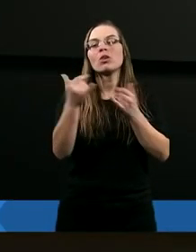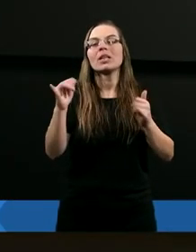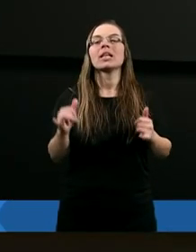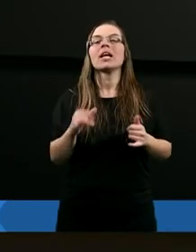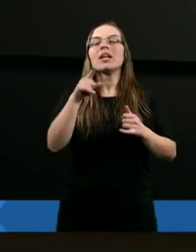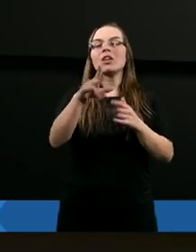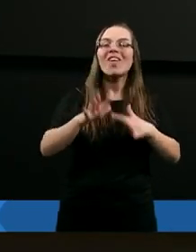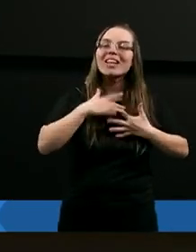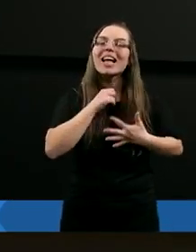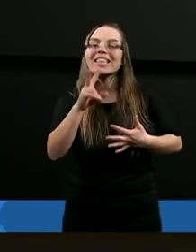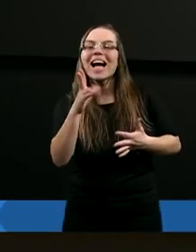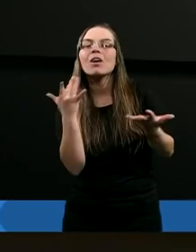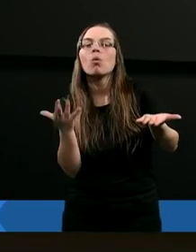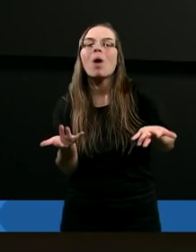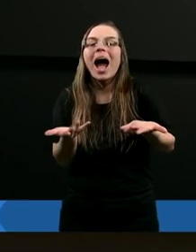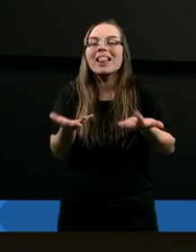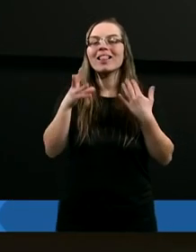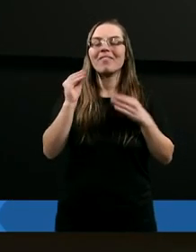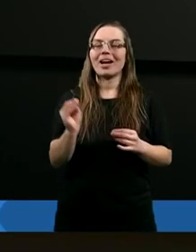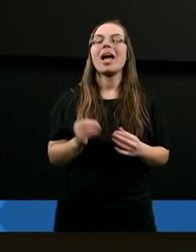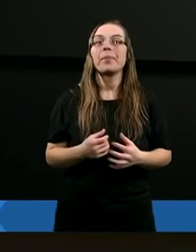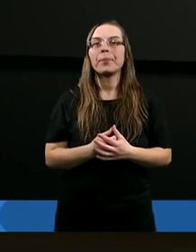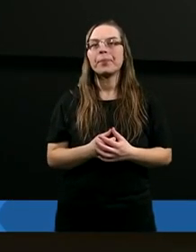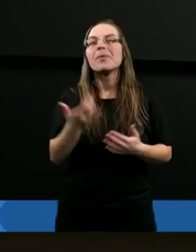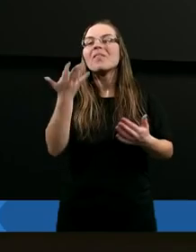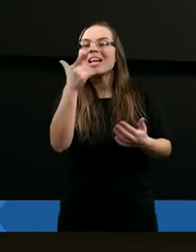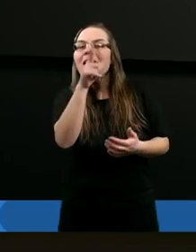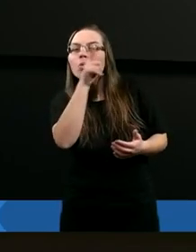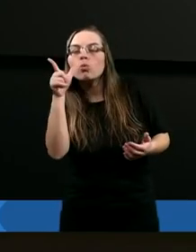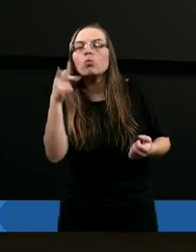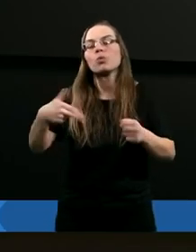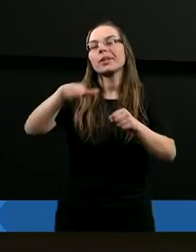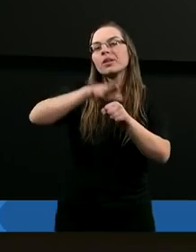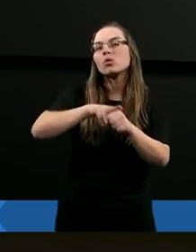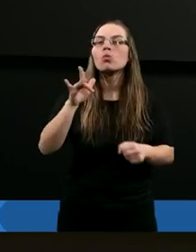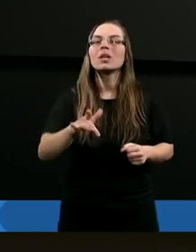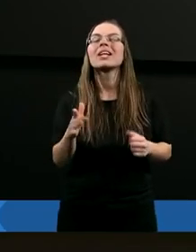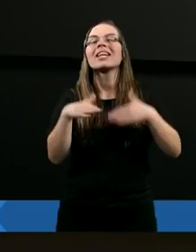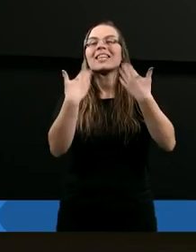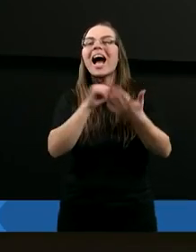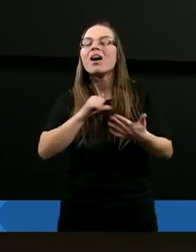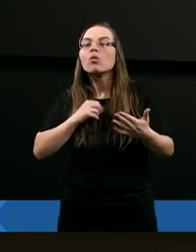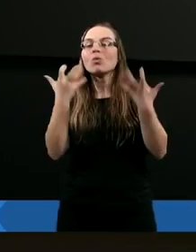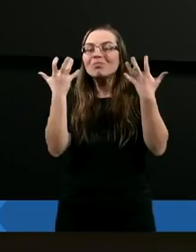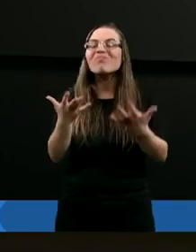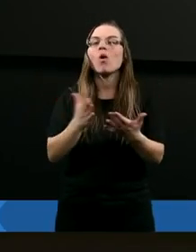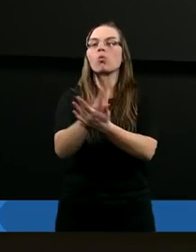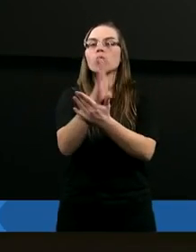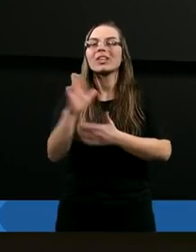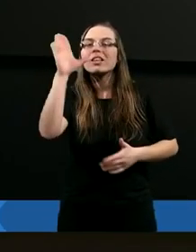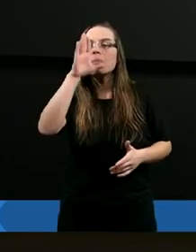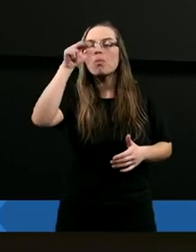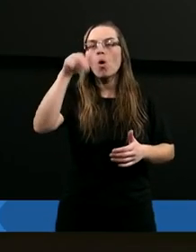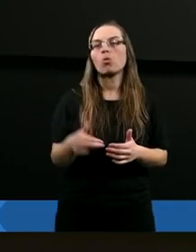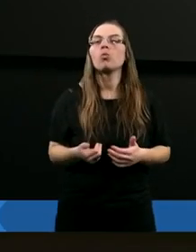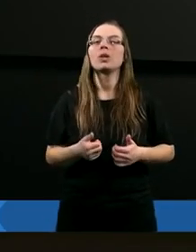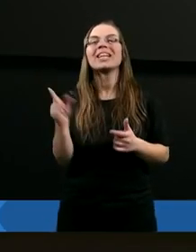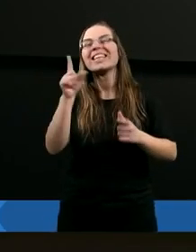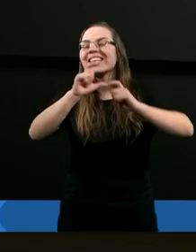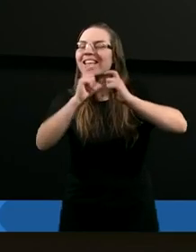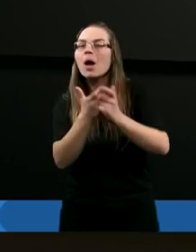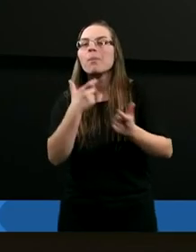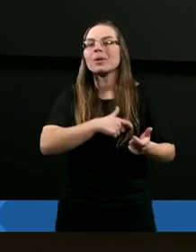jednej strony wydaje się to takie łatwe i wielu ludzi, którzy starają się służyć Panu Bogu, z